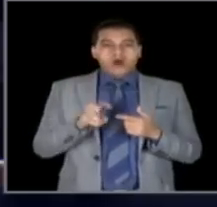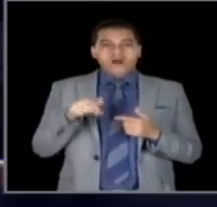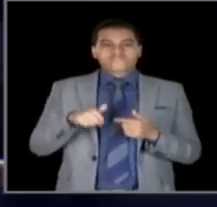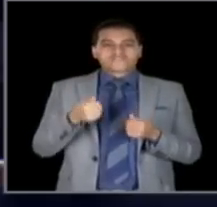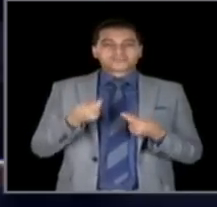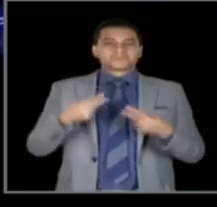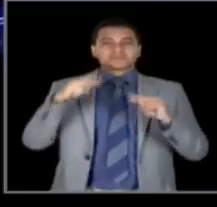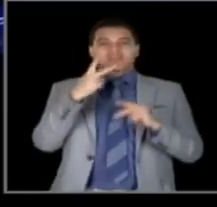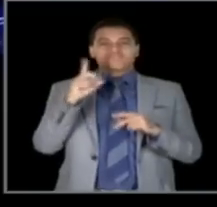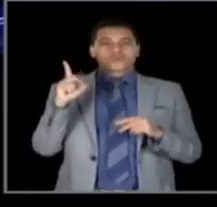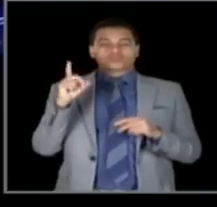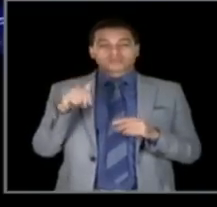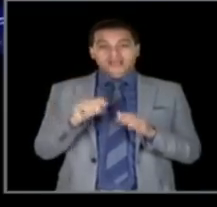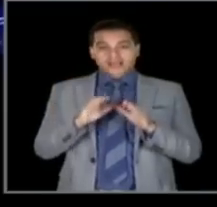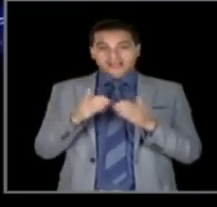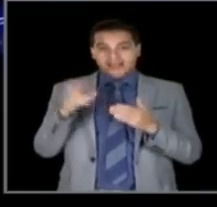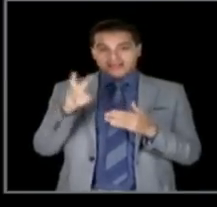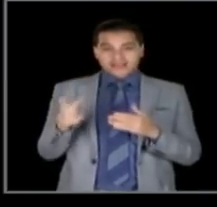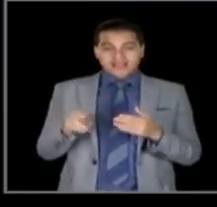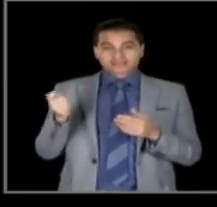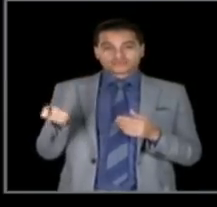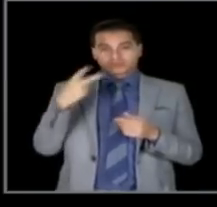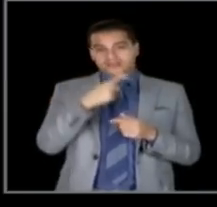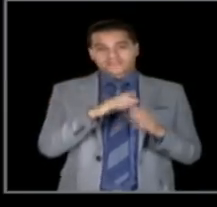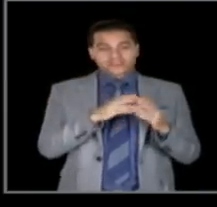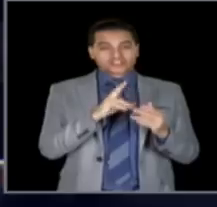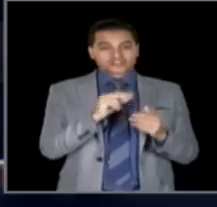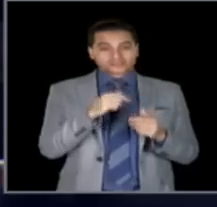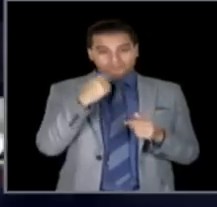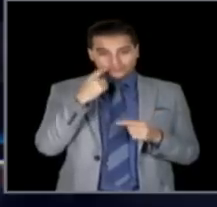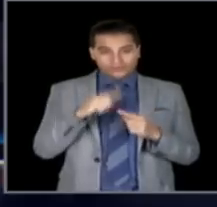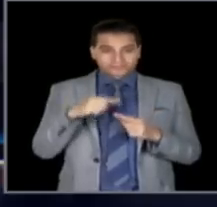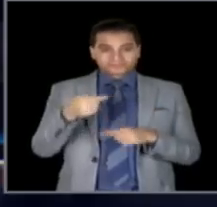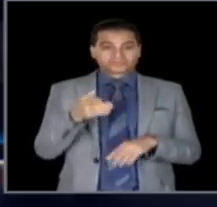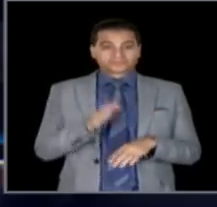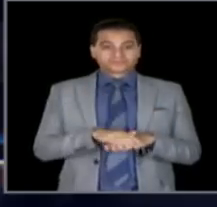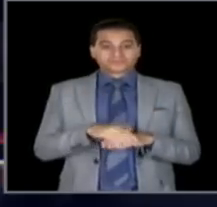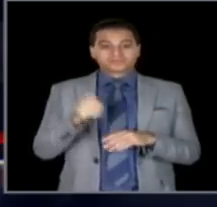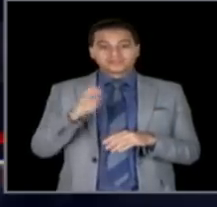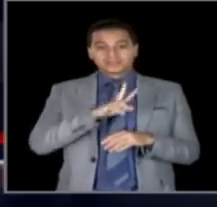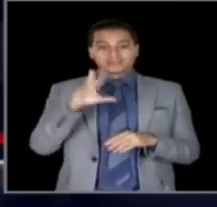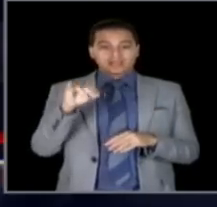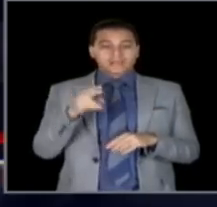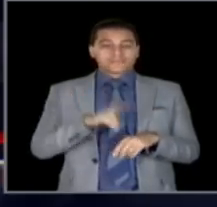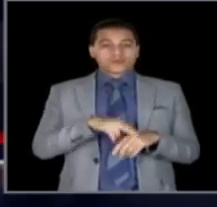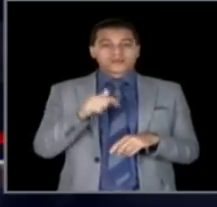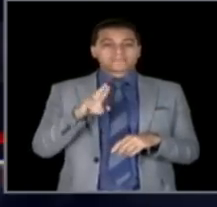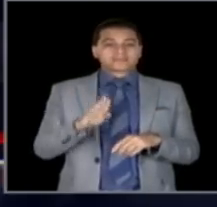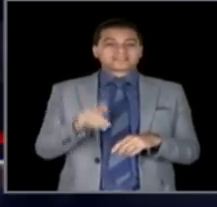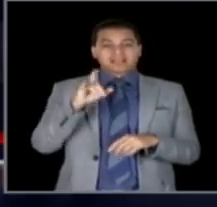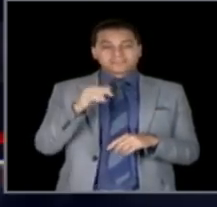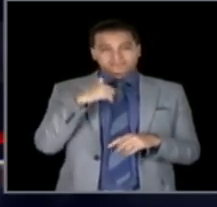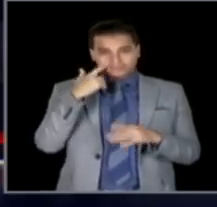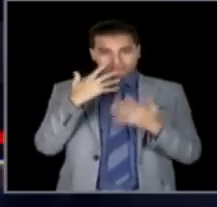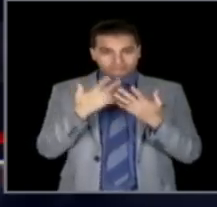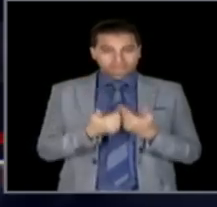25 النيل، فايترز 20، ابتسام وإسلام، إسلام وابتسام.